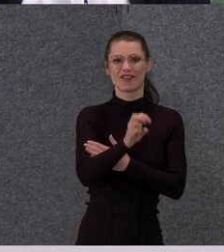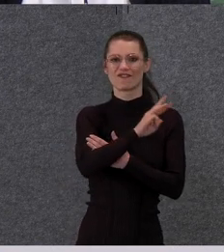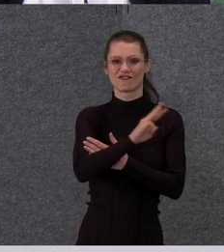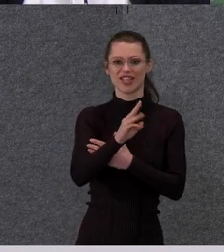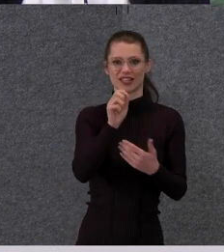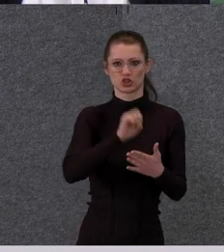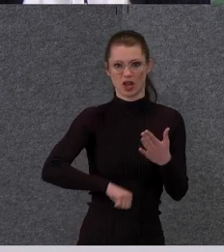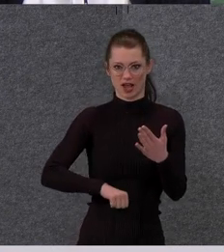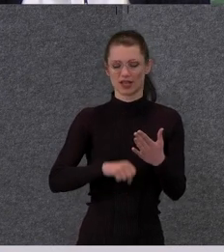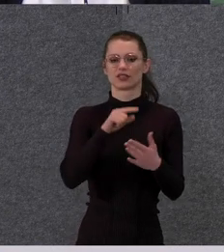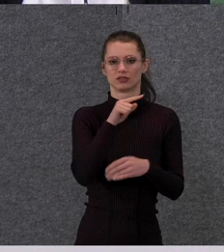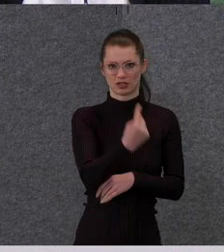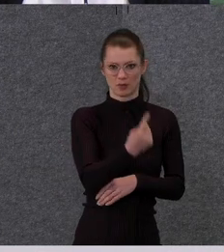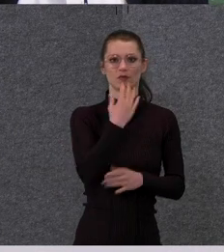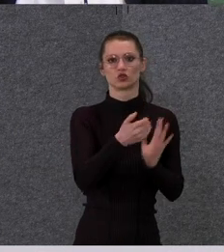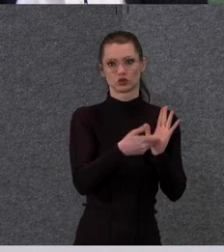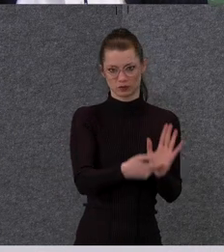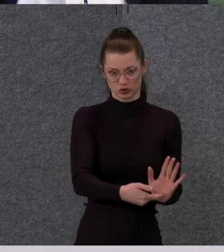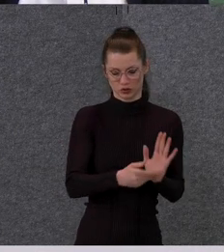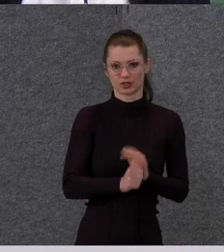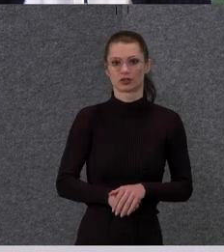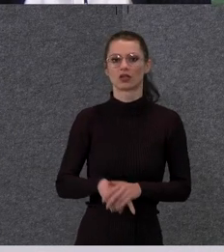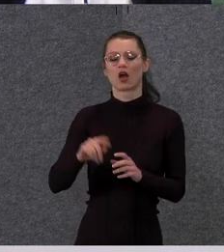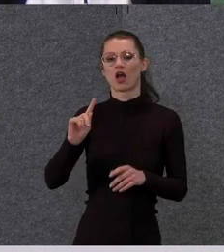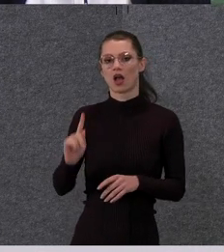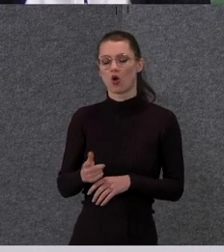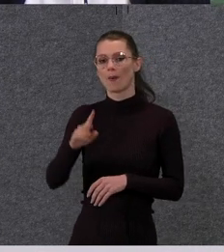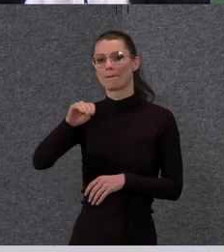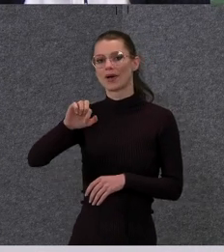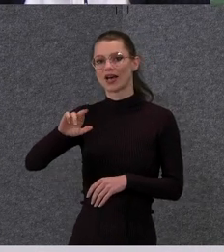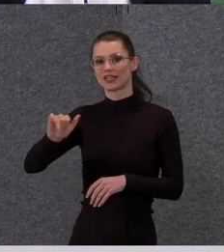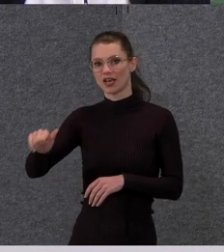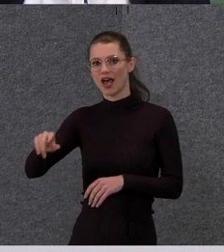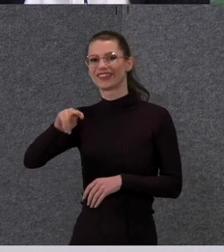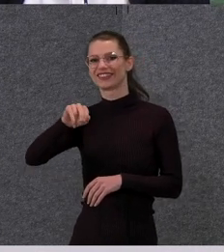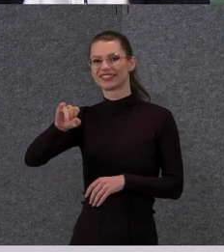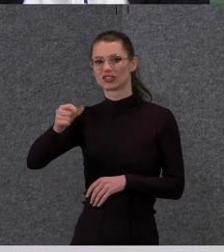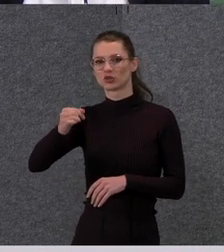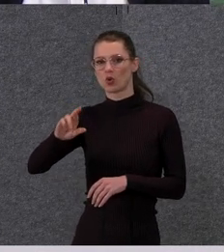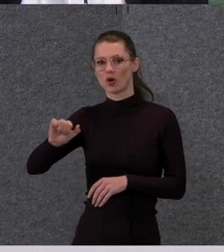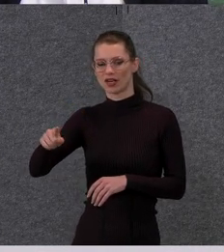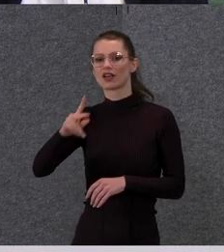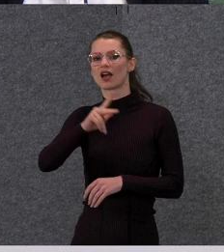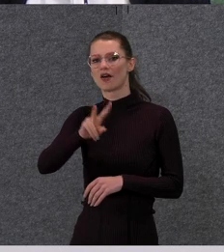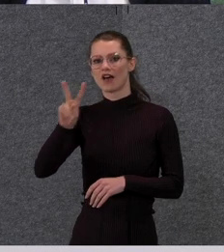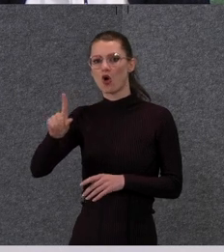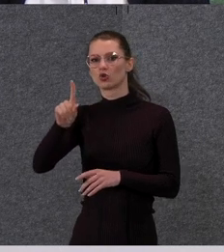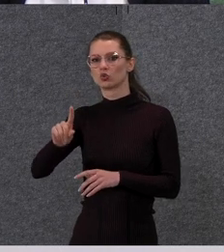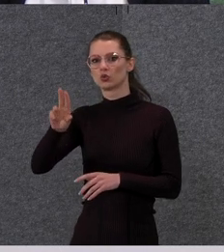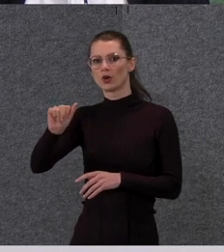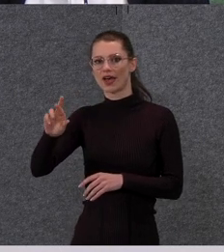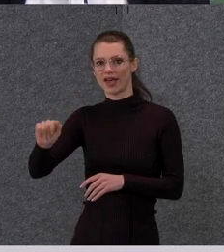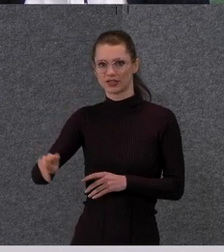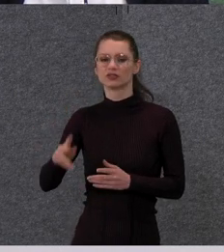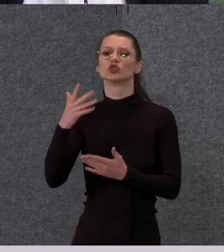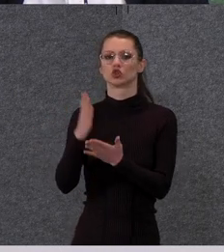Siegen-Wittgenstein. Sie wird sich hier gleich vorstellen. Als auch von Maria Nestorio aus dem KV Düren, die sich